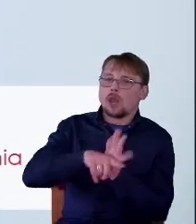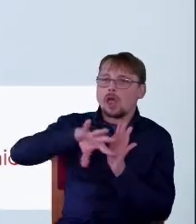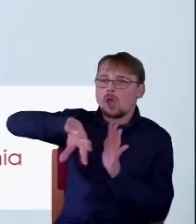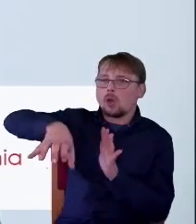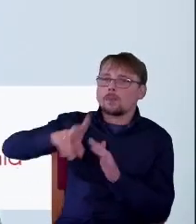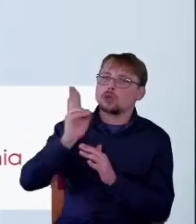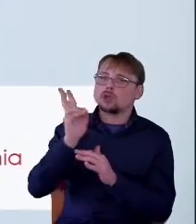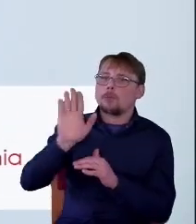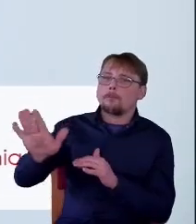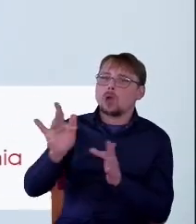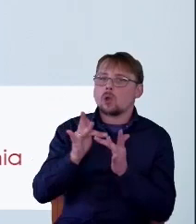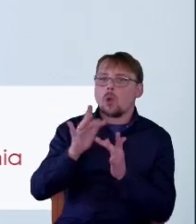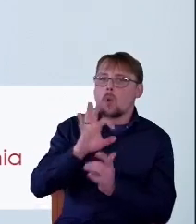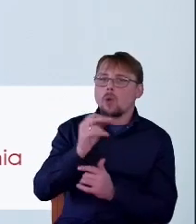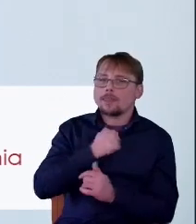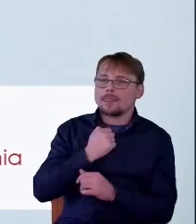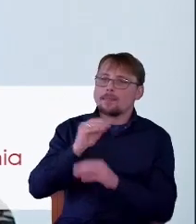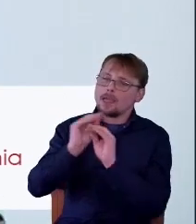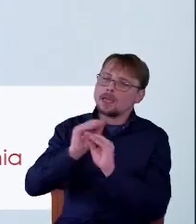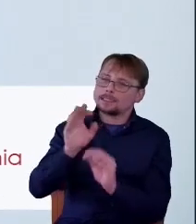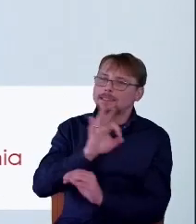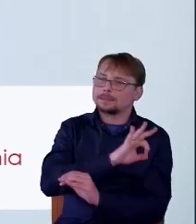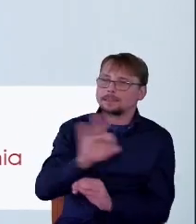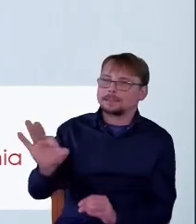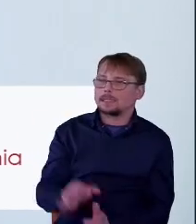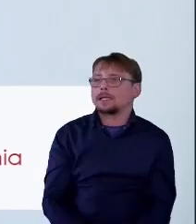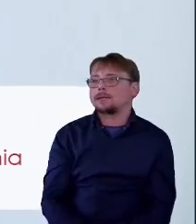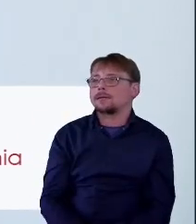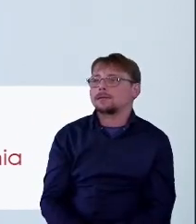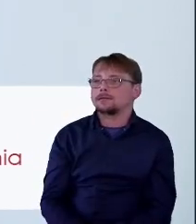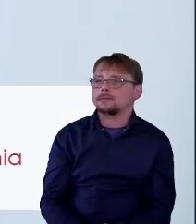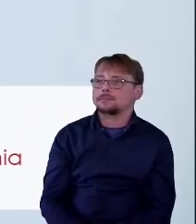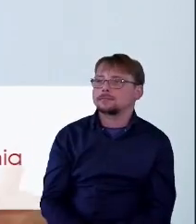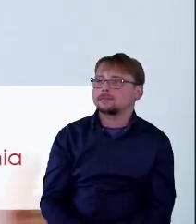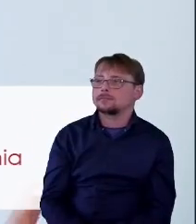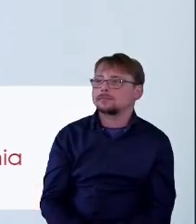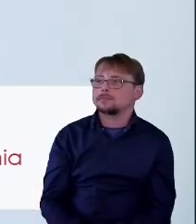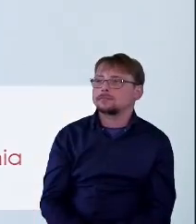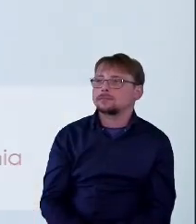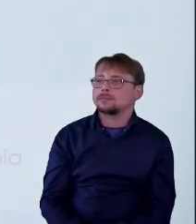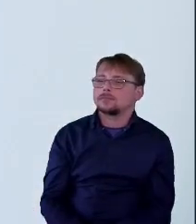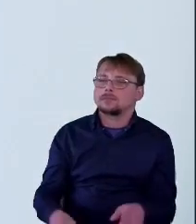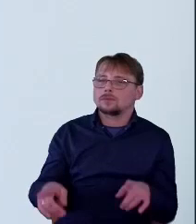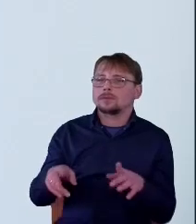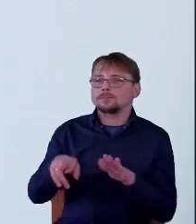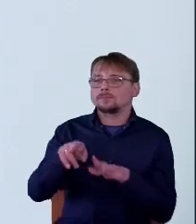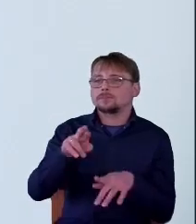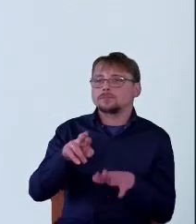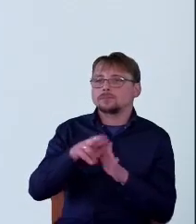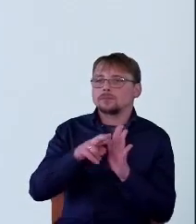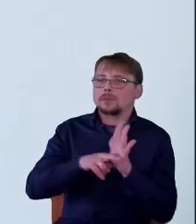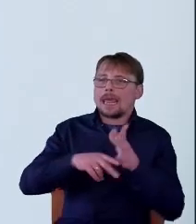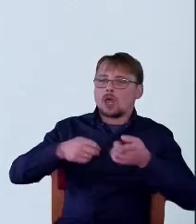potrzebie kształcenia specjalnego. To, co też w przepisach tych rozporządzeń, które regulują pomoc psychologiczno-pedagogiczną,